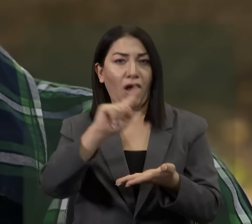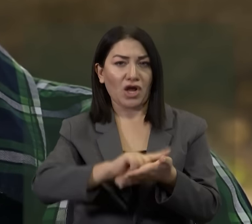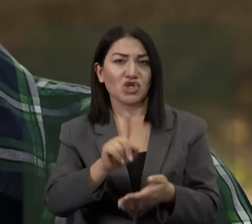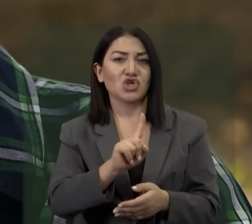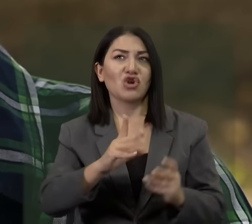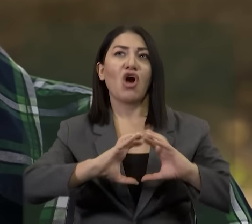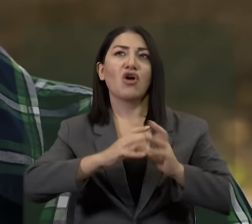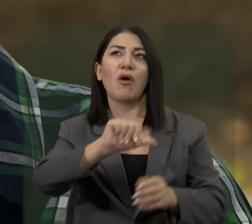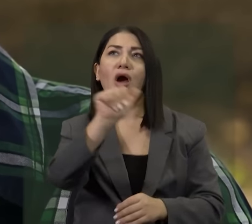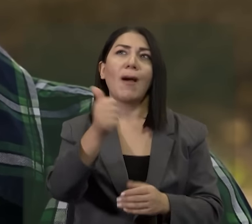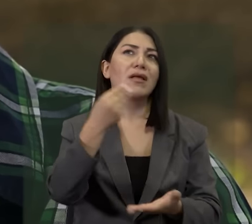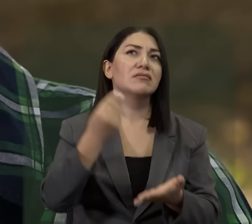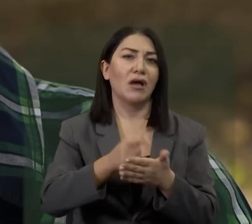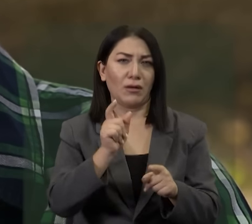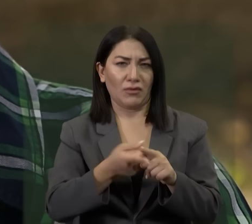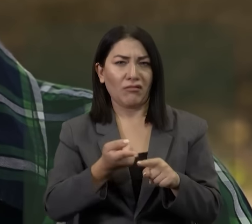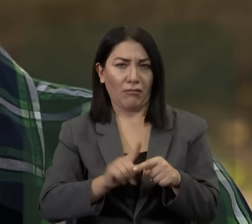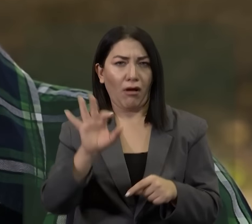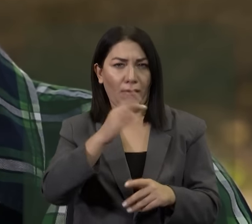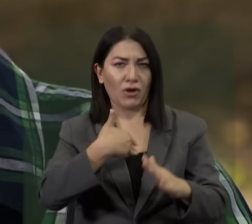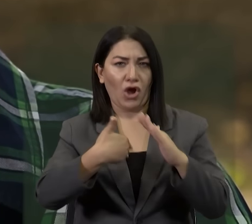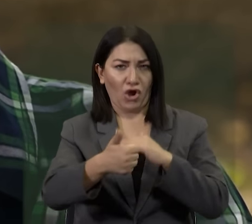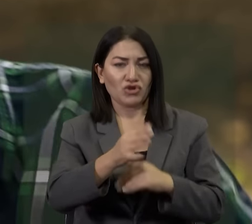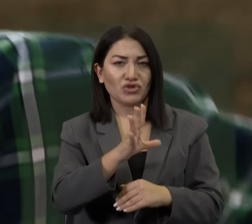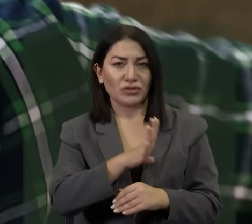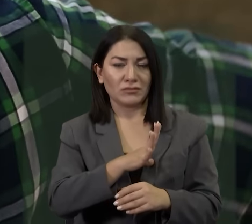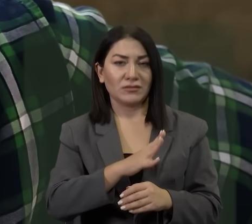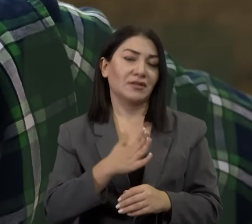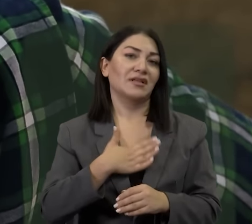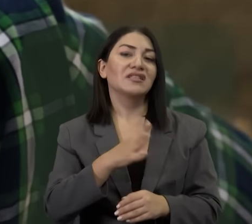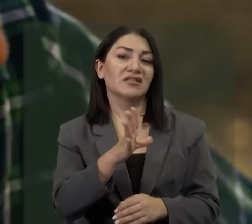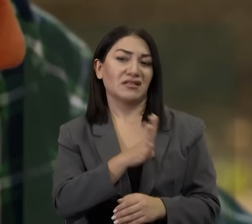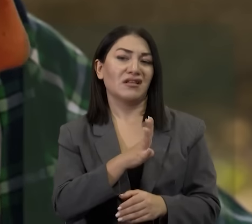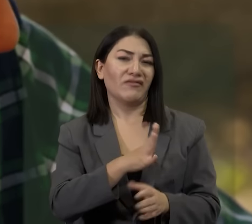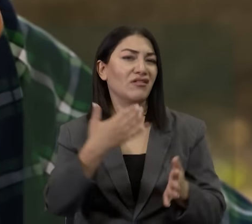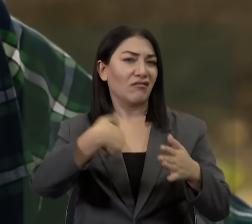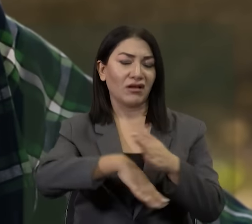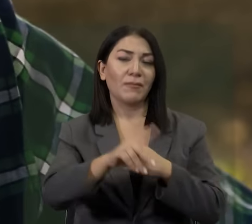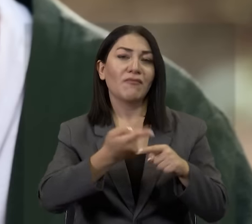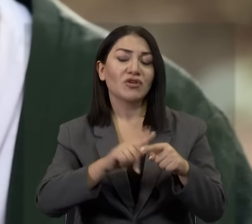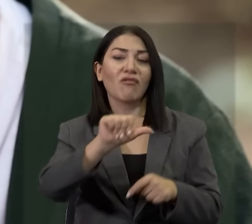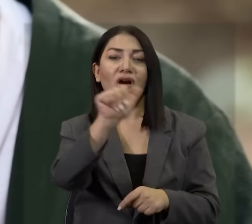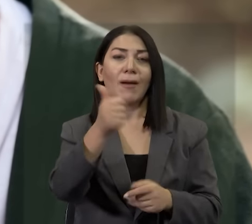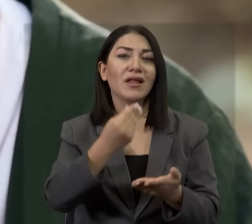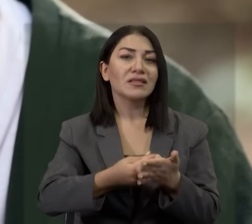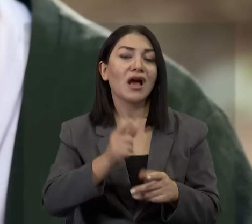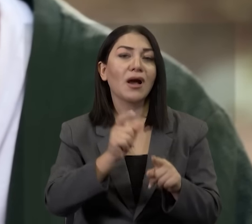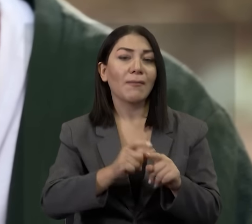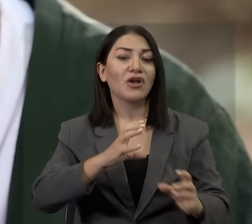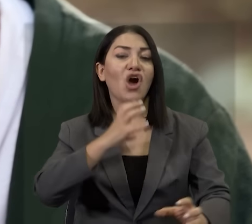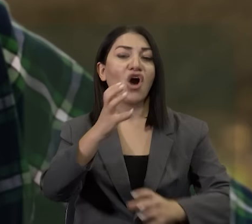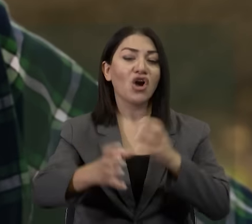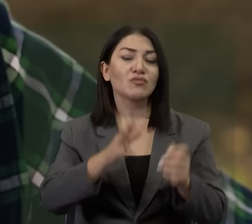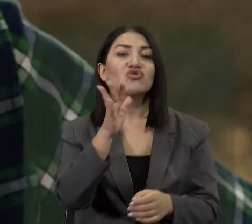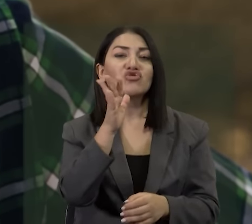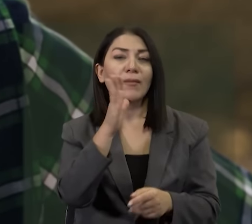որպեսզի հարցնես, թե ինչն է աշխարհում ամենաթանկ բանը։ Երեխեք, ես երևի գնամ, որովհետև ամենաթանկ բանը աշխարհում